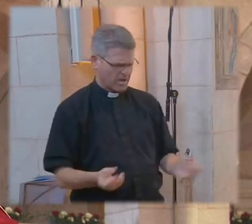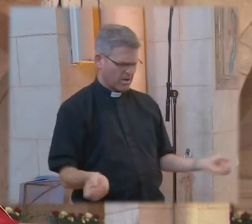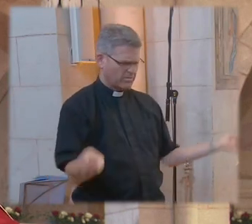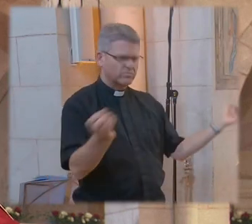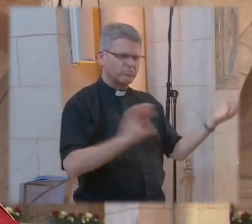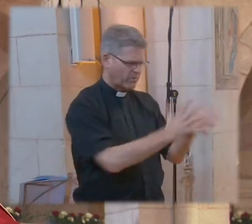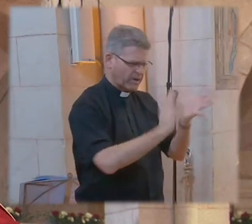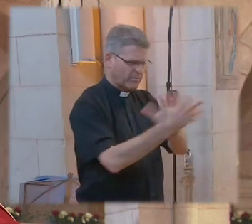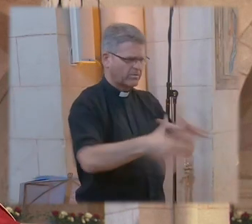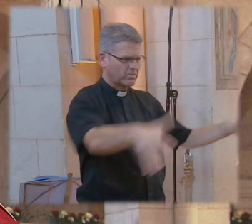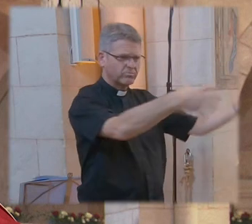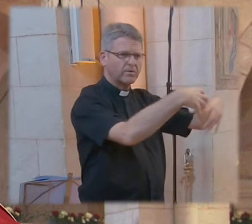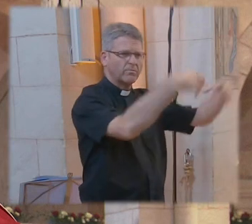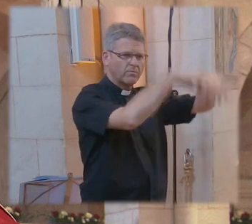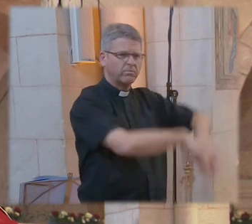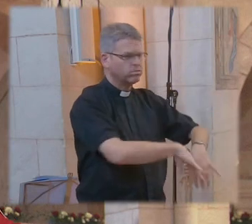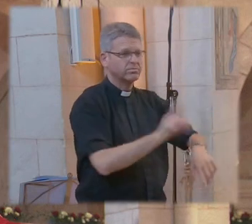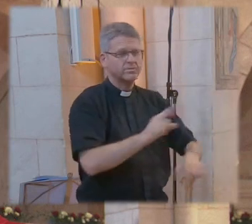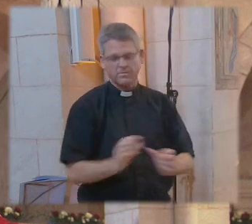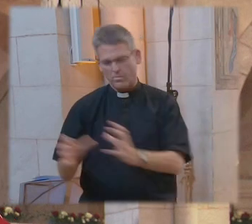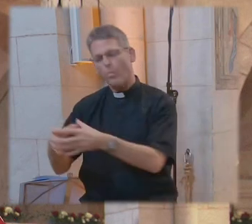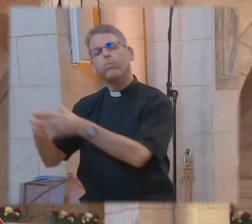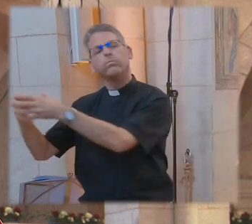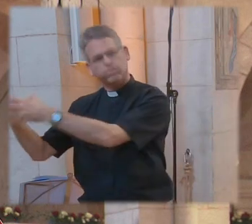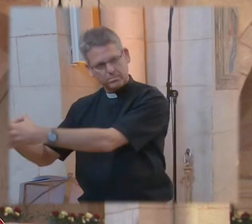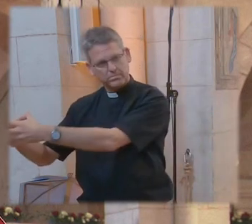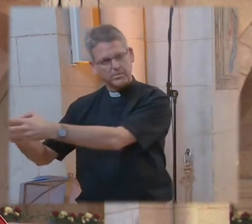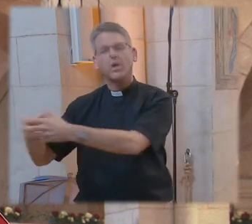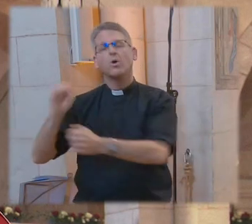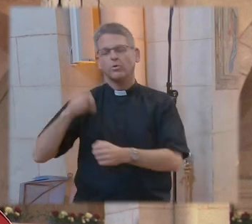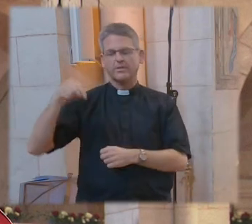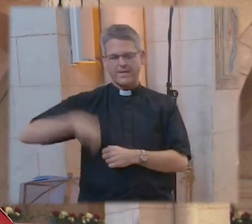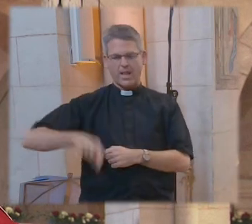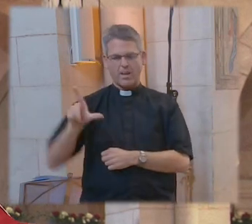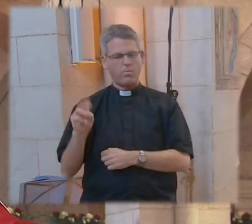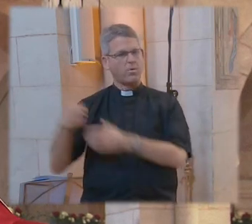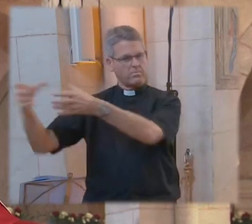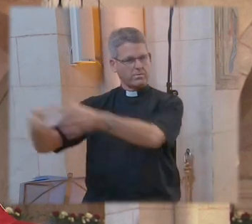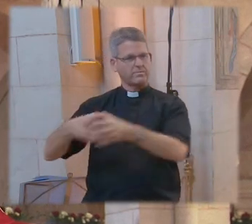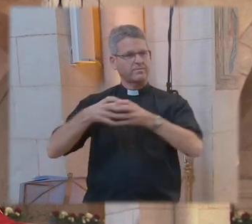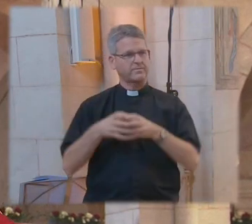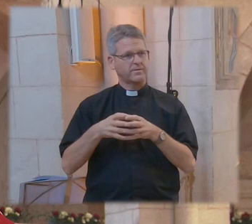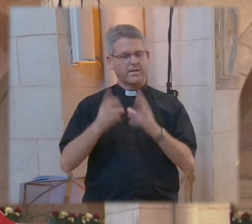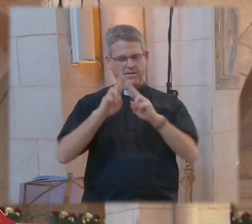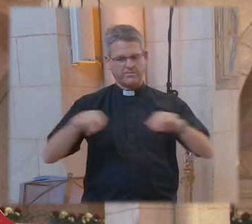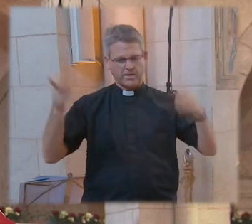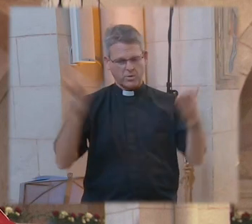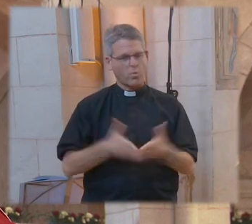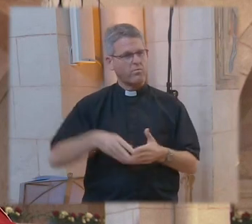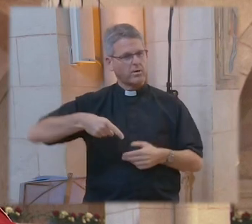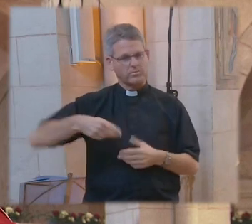so geborgen werden konnte. Später wurde sie nach Limburg gebracht, wo sie im Friedhof der